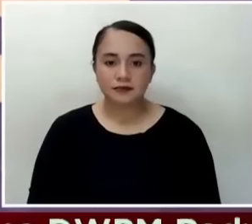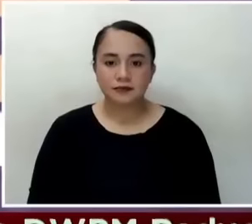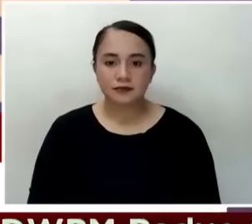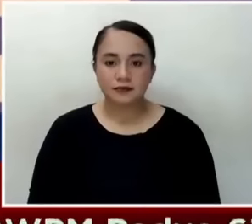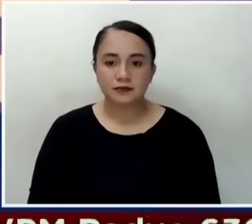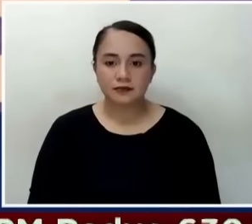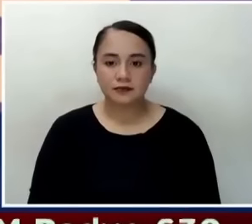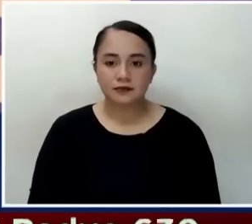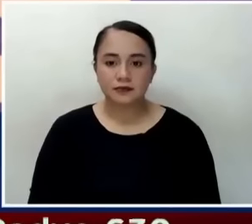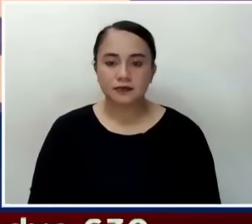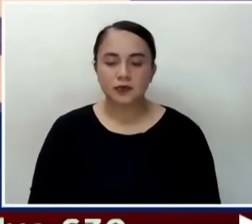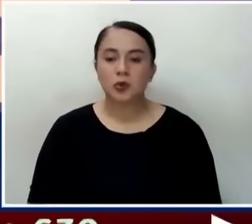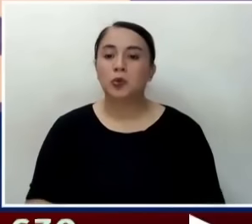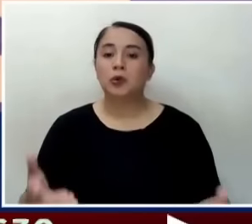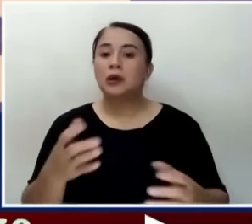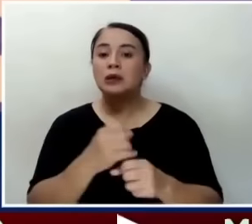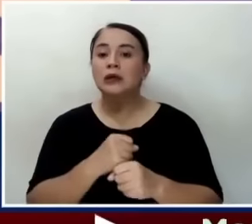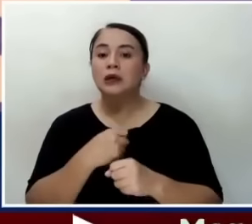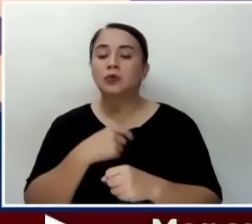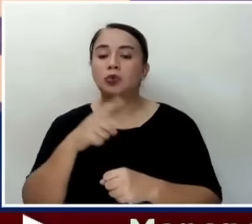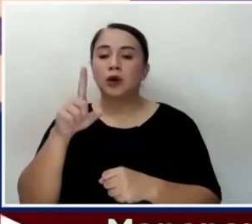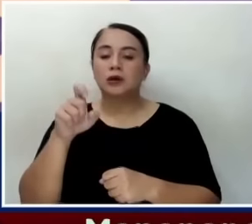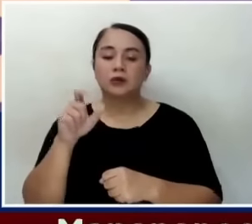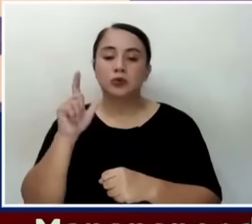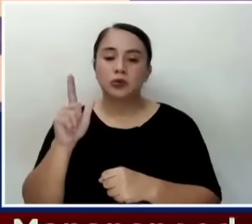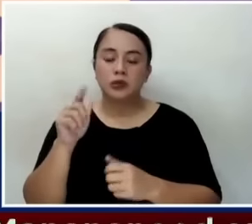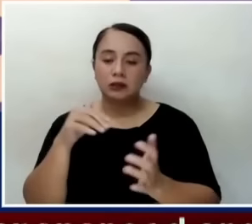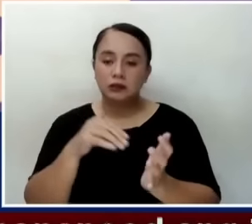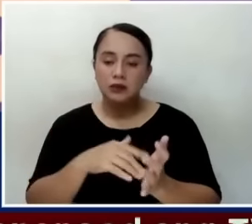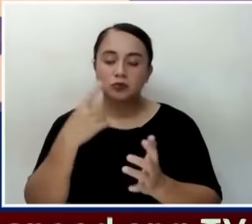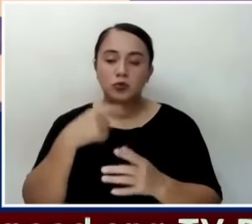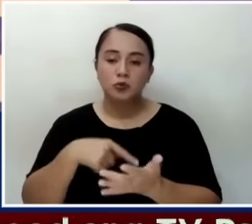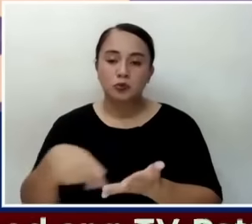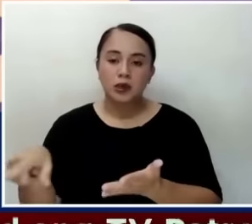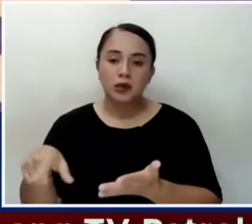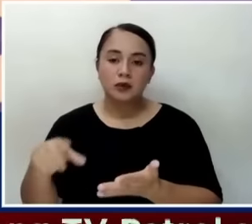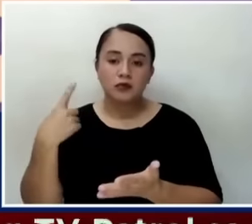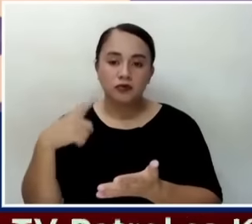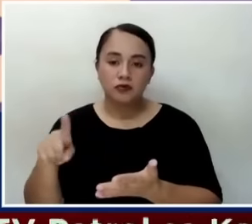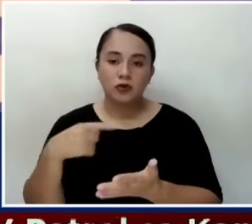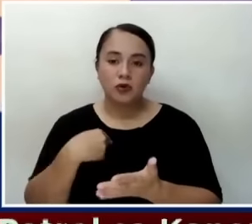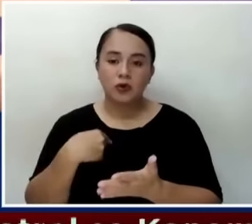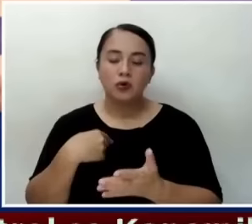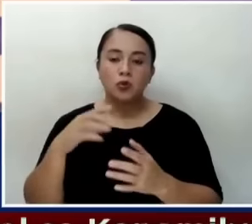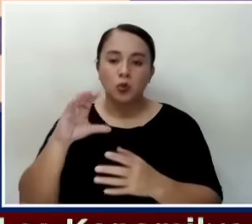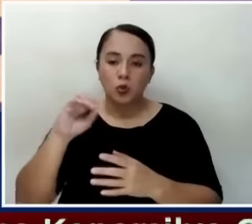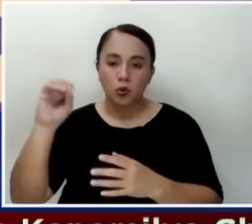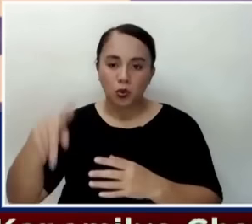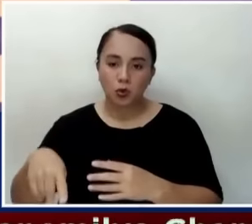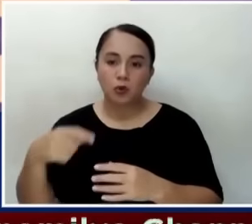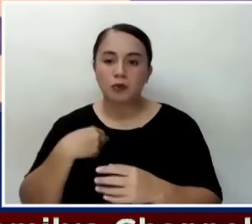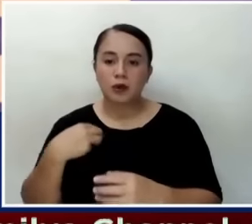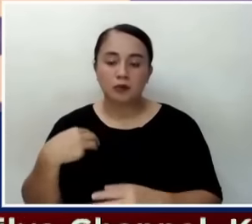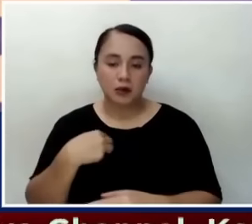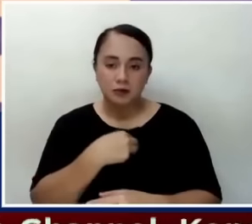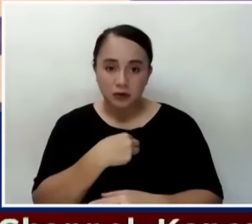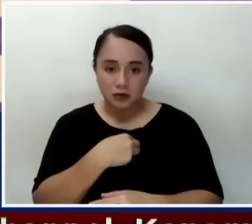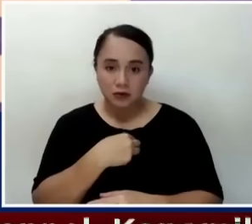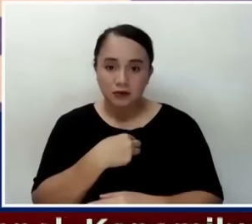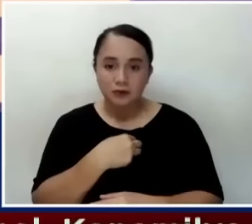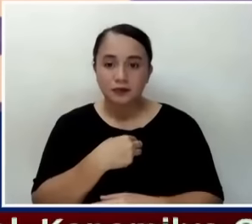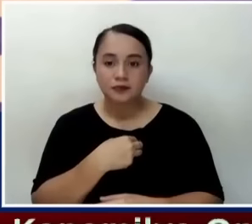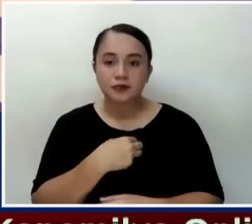Saan po ako kukuha ng 120,000 para ibayad ko sa kooperatiba para akong maging membro pa lamang?